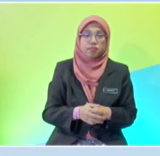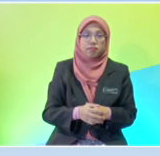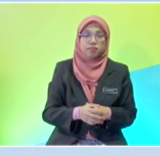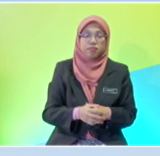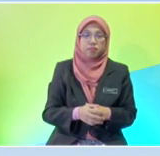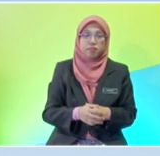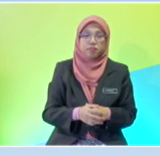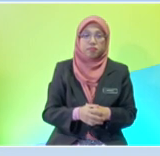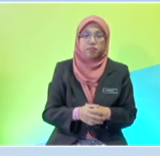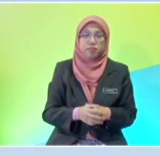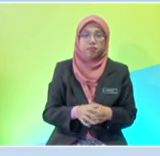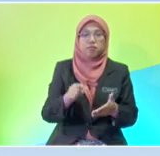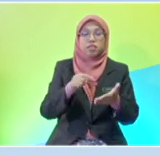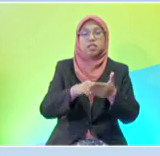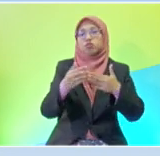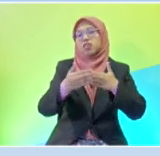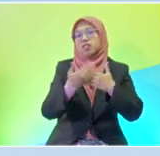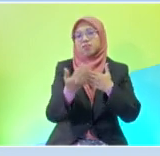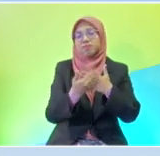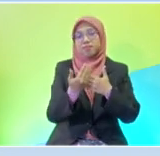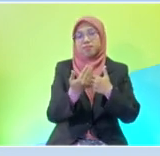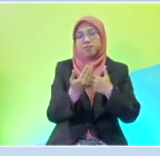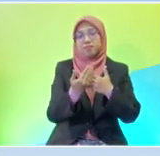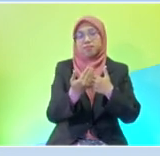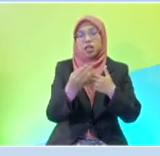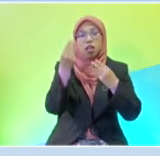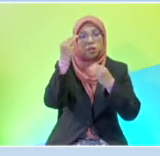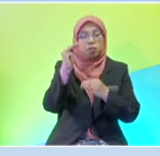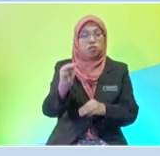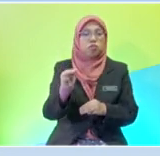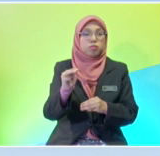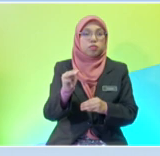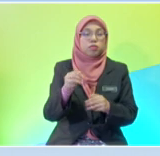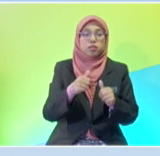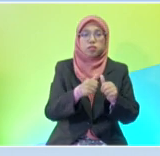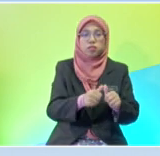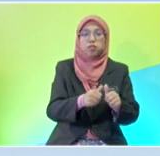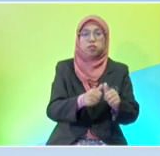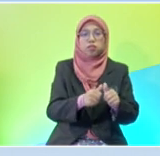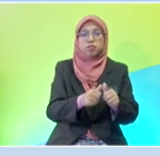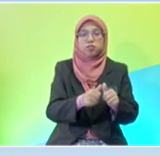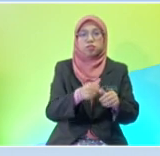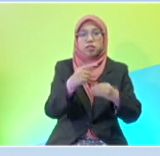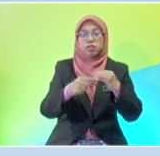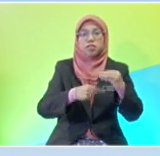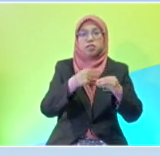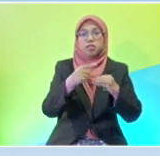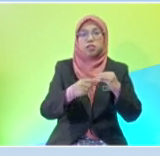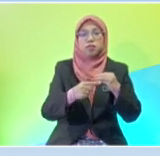nah ini simple berikut berkaitan dengan kesilapan tidak